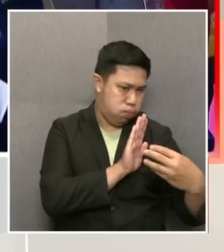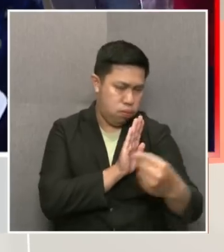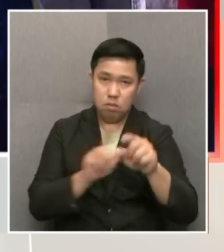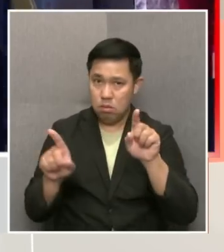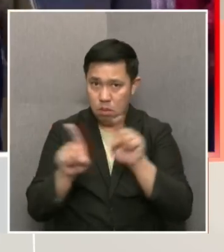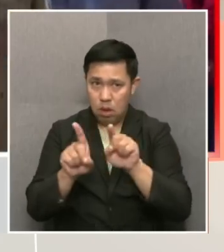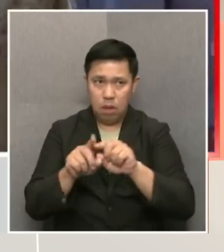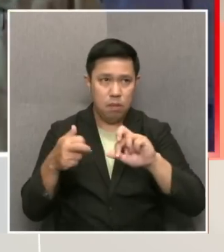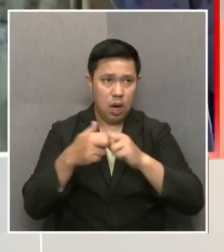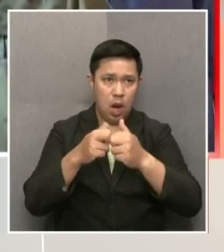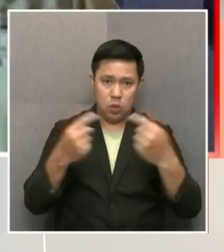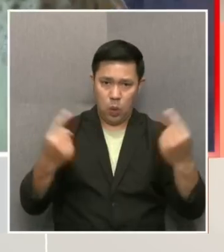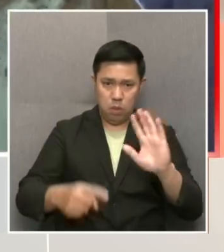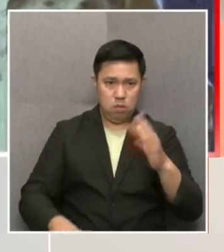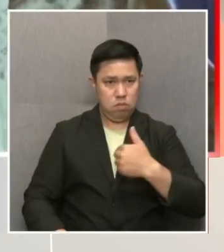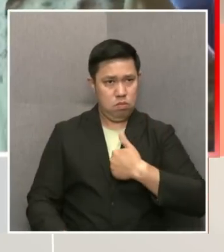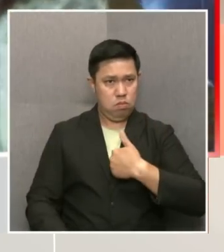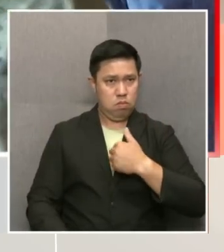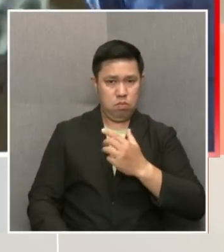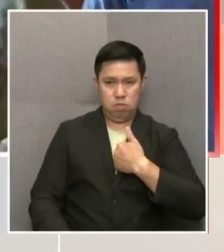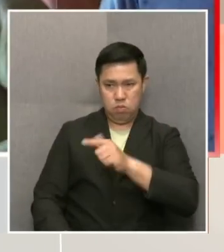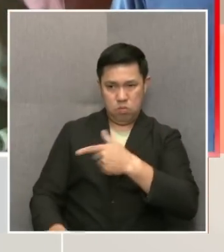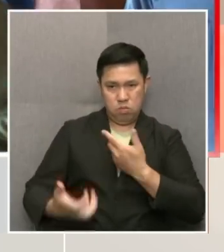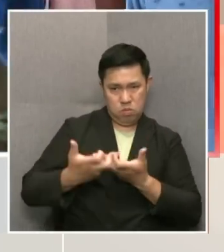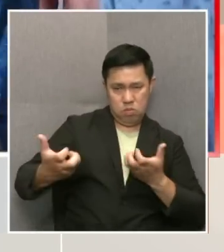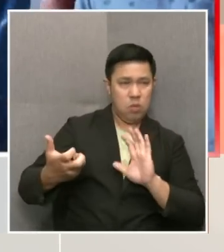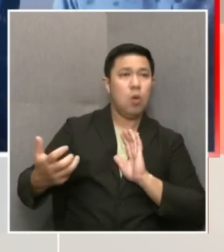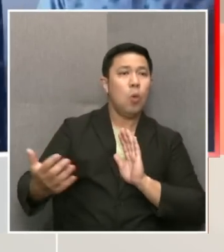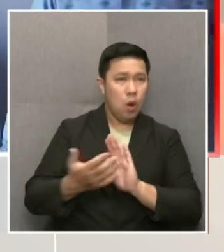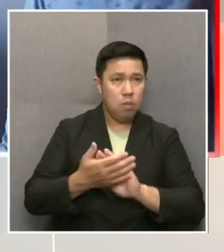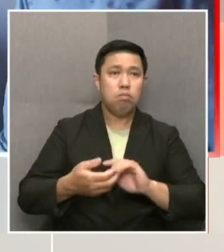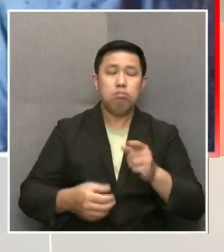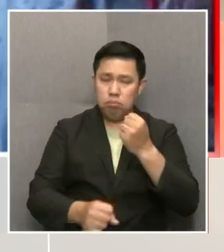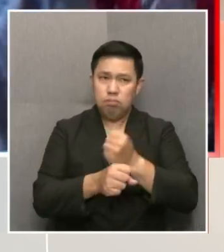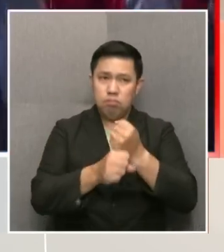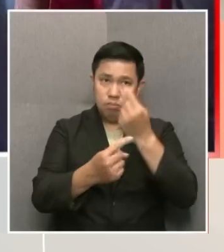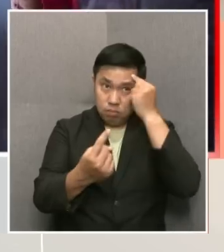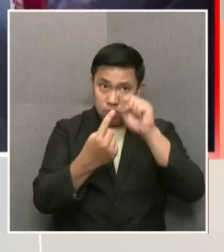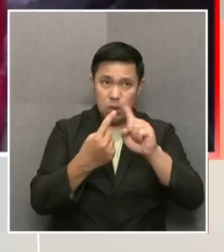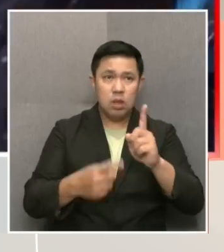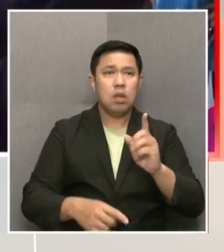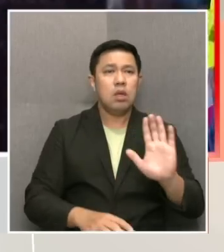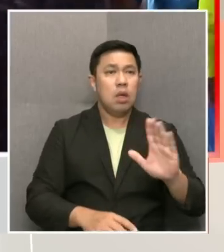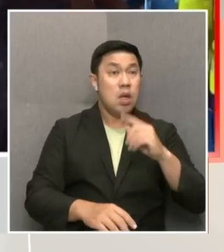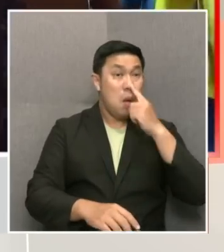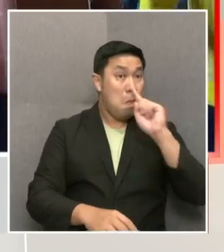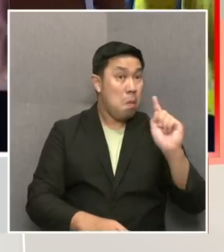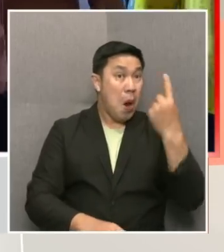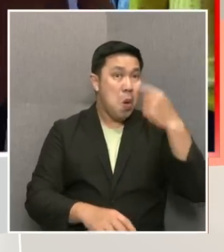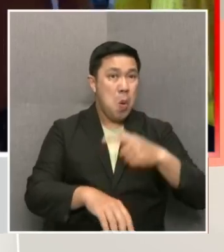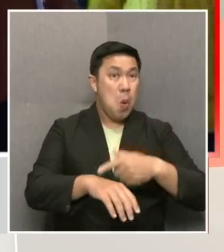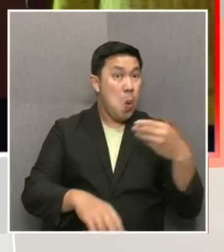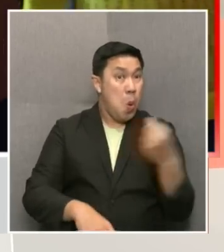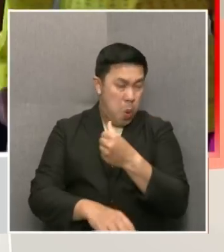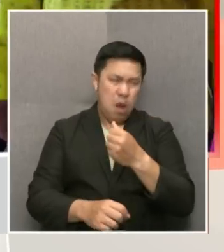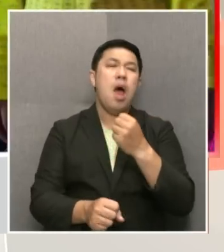การทะเลาะเบาะแว้งกันว่าใครเป็นฝ่ายไหนฝ่ายหนึ่งครับก็ถือว่าประสบความสำเร็จแต่ว่าจะให้ทันใจจะให้ทันสมัยจะให้รวดเร็วก็ท